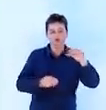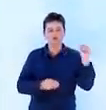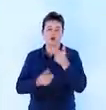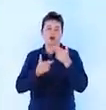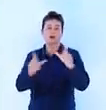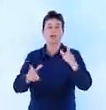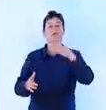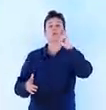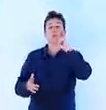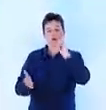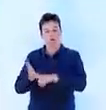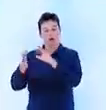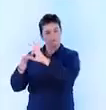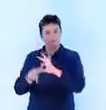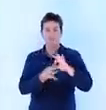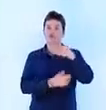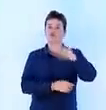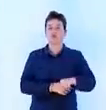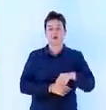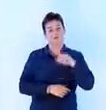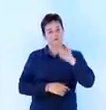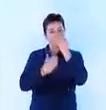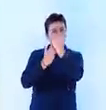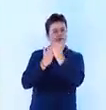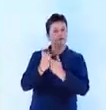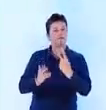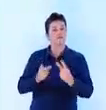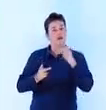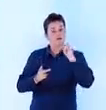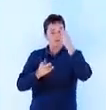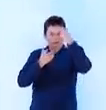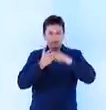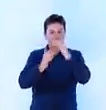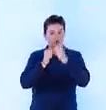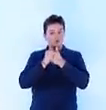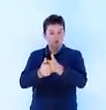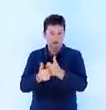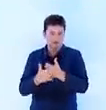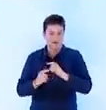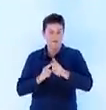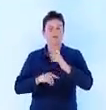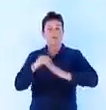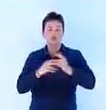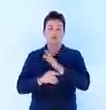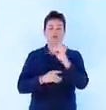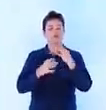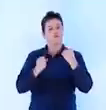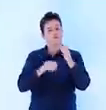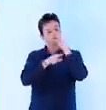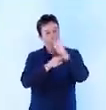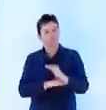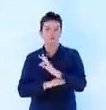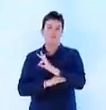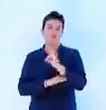droit sans devoir. C'est en étant fidèle à nos valeurs que nous construirons une France forte, capable de protéger les Français et de leur